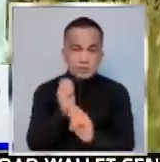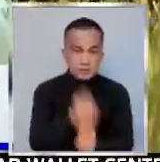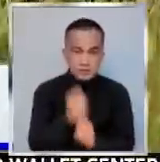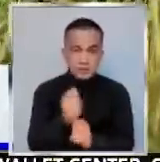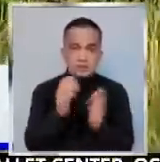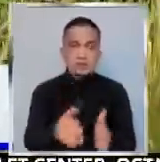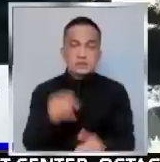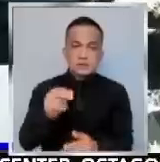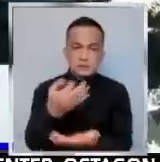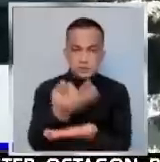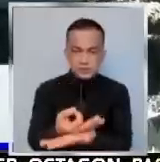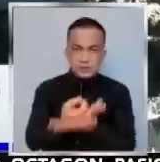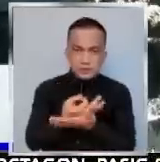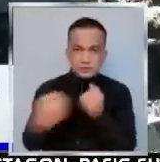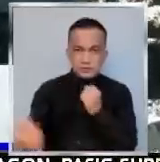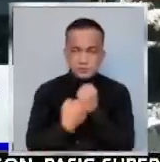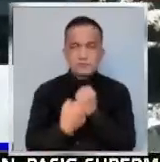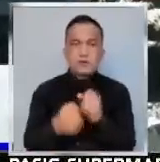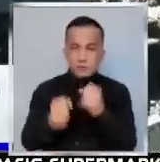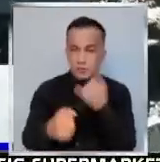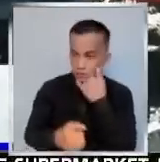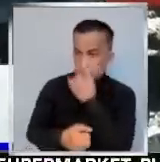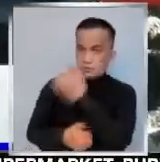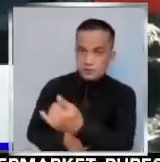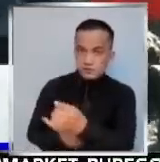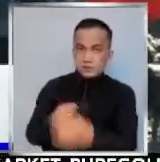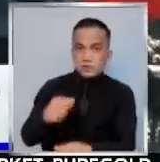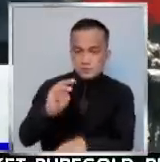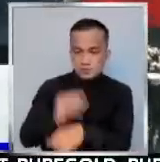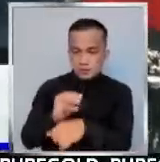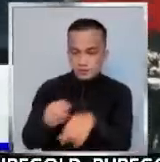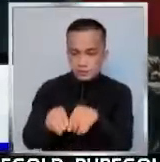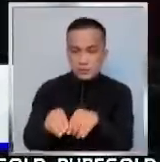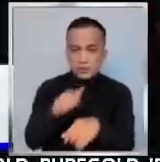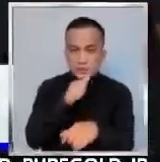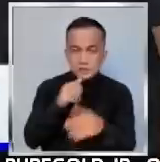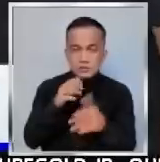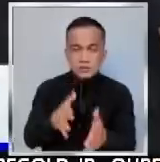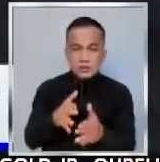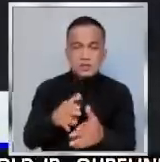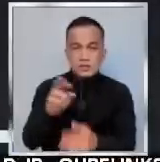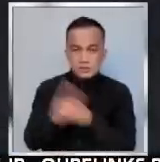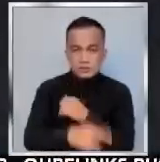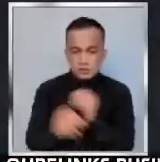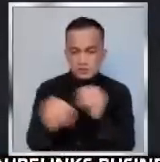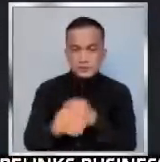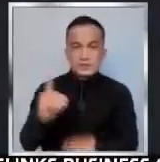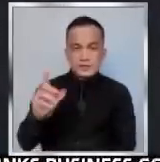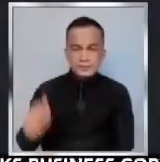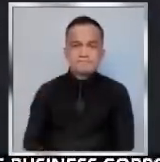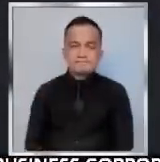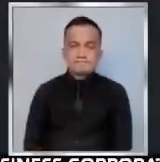ng financial assistance. Makipag-ugnayan lang raw sa municipal agriculturist o sa regional offices ng DA. Bernadette Reyes,